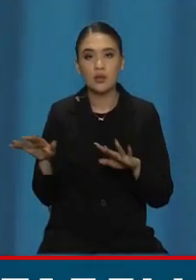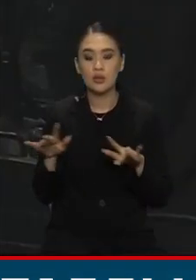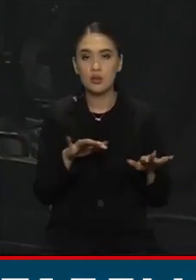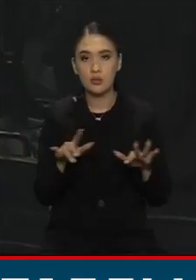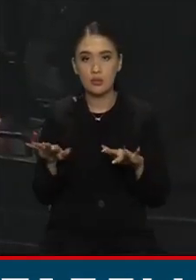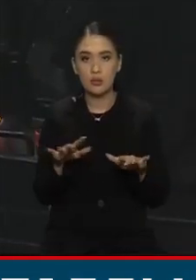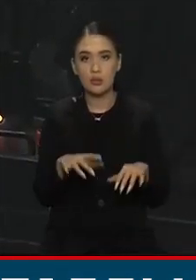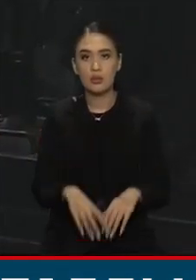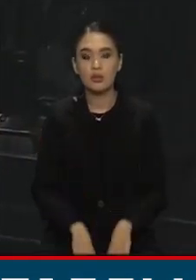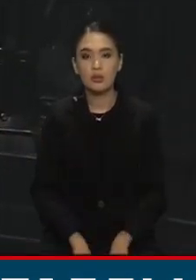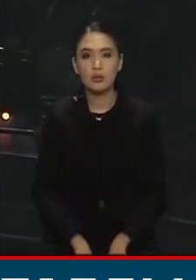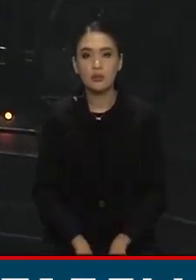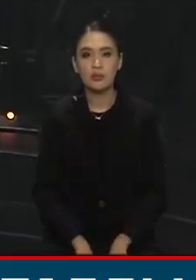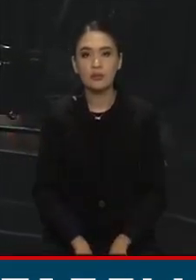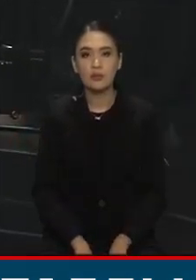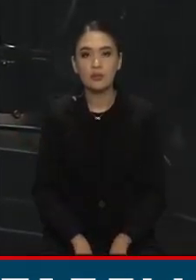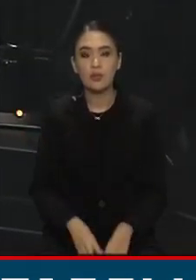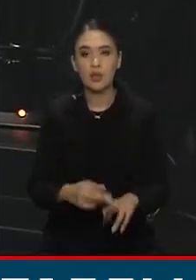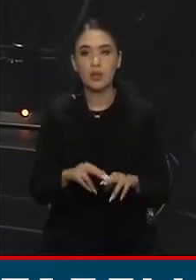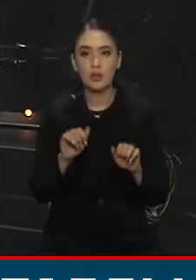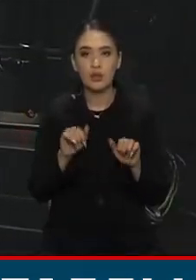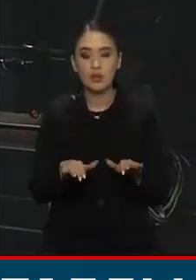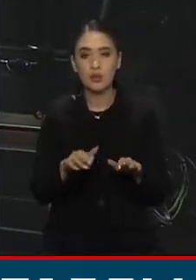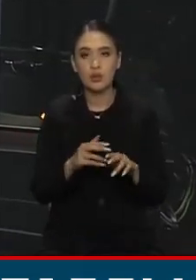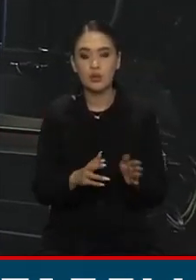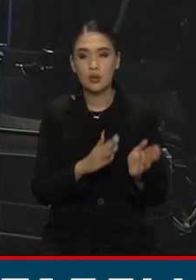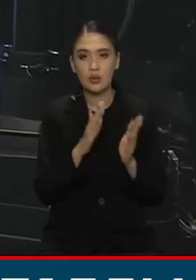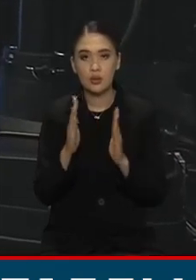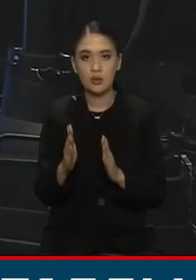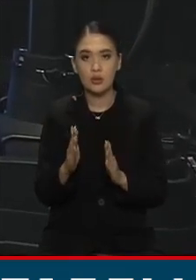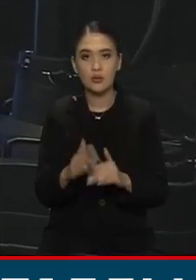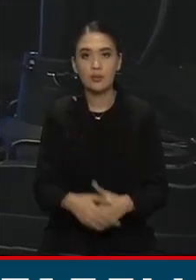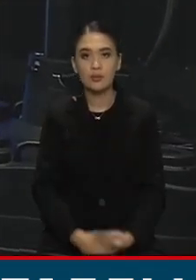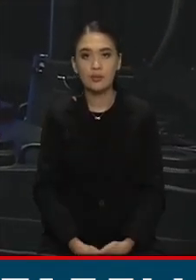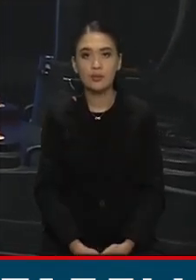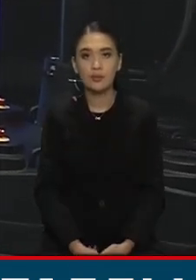ситуациялық мәселелерді шешу кезеңі.